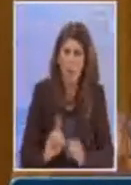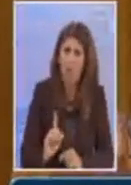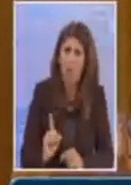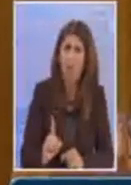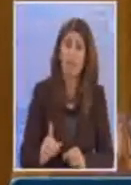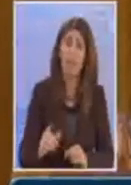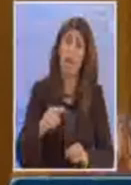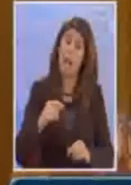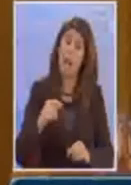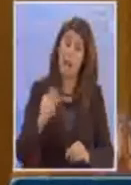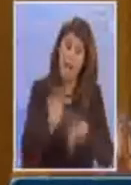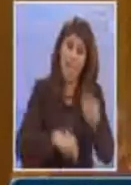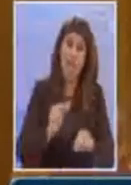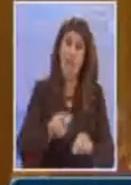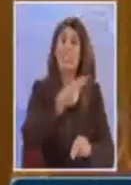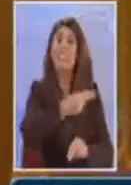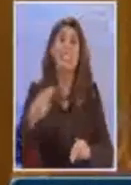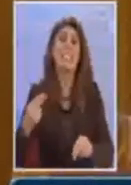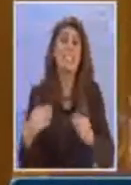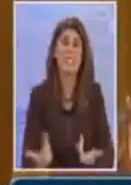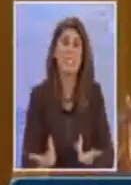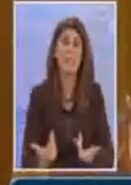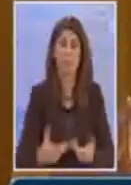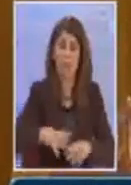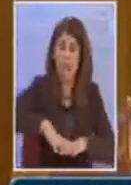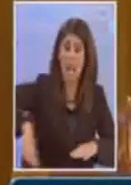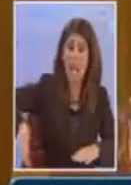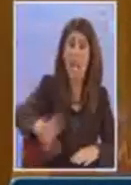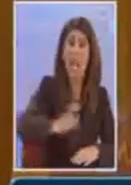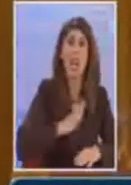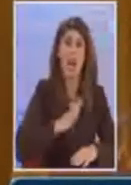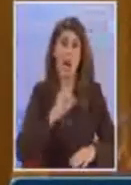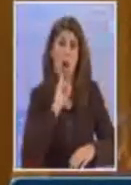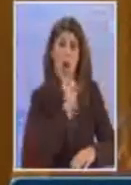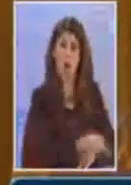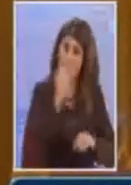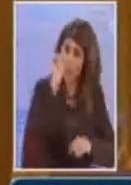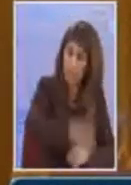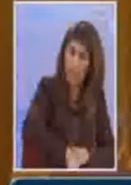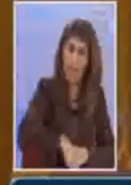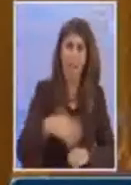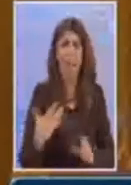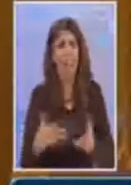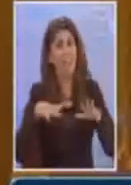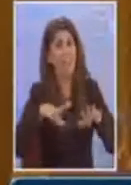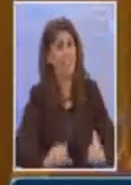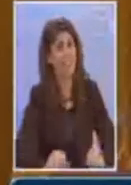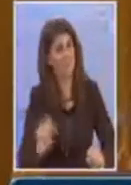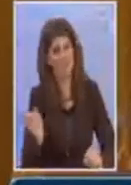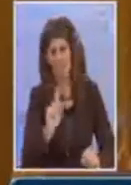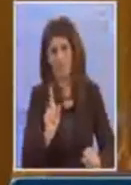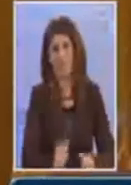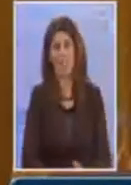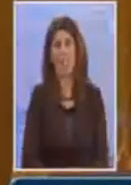αυτή την έννοια τα αποτελέσματα των εκλογών. Δεν είναι λαϊκή κυριαρχία. Για κοιτάξτε, το 2012 έγινε μία